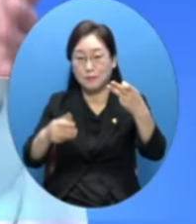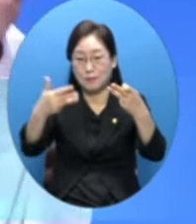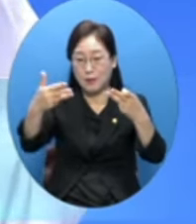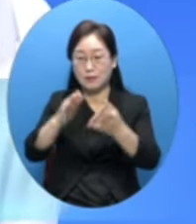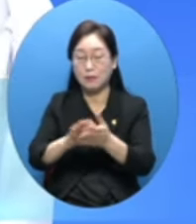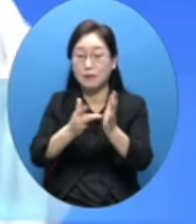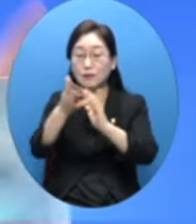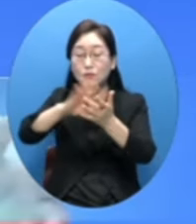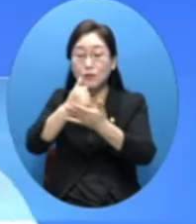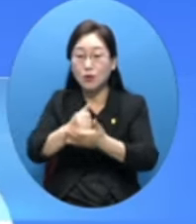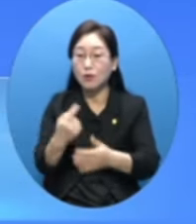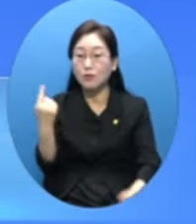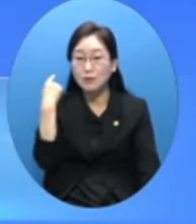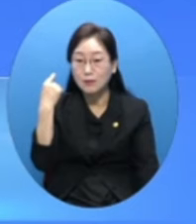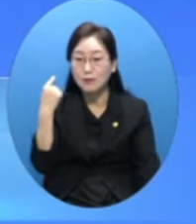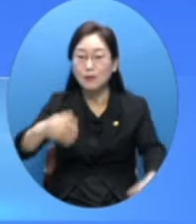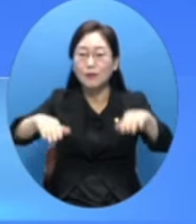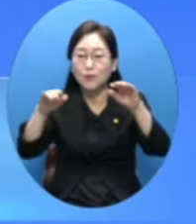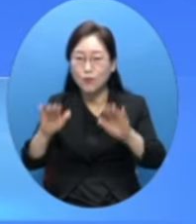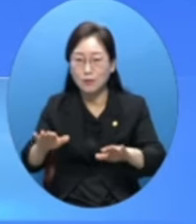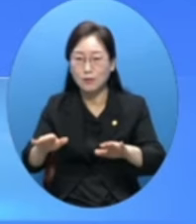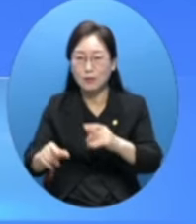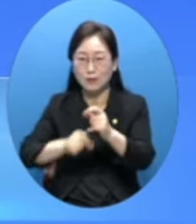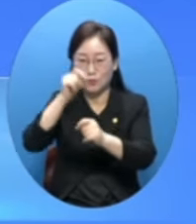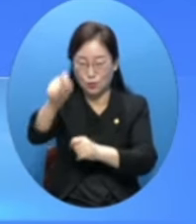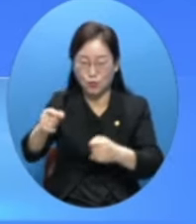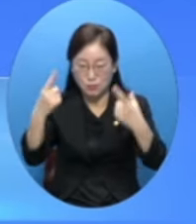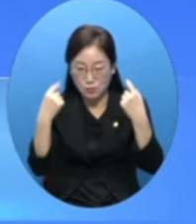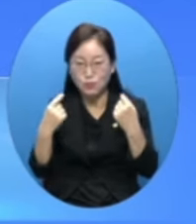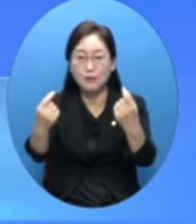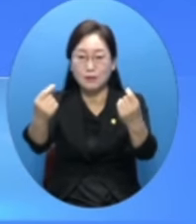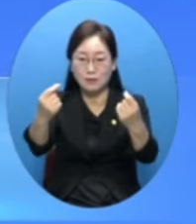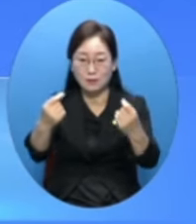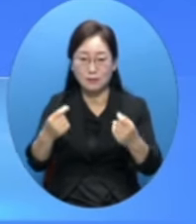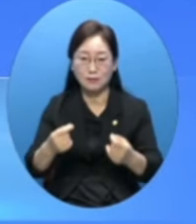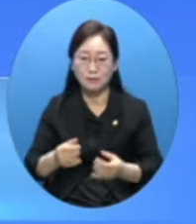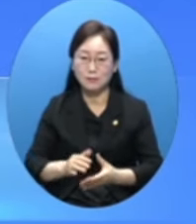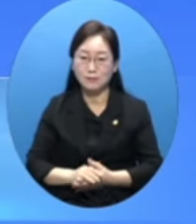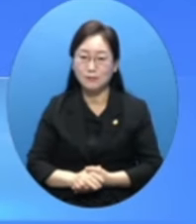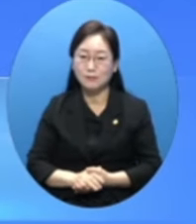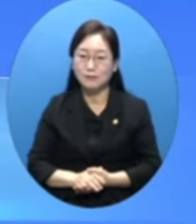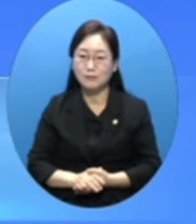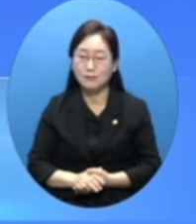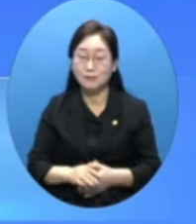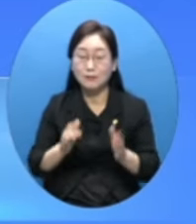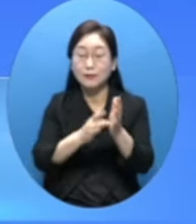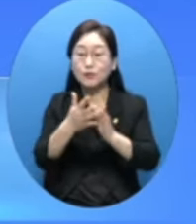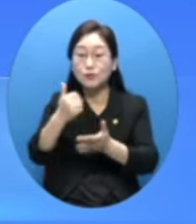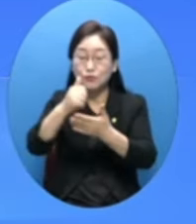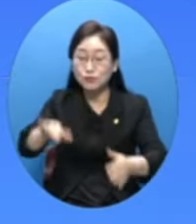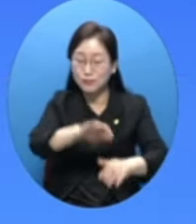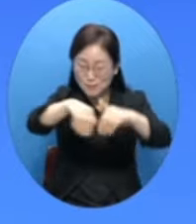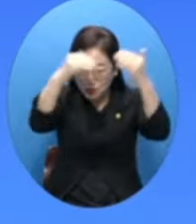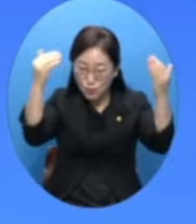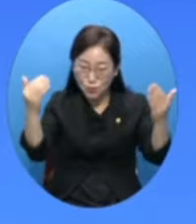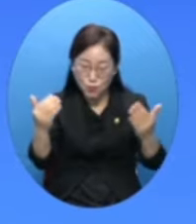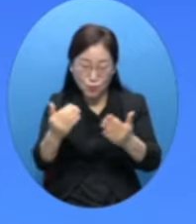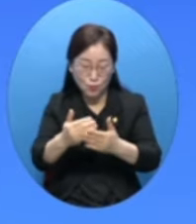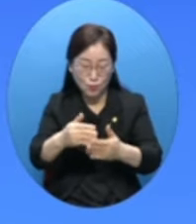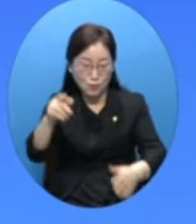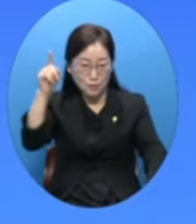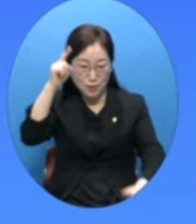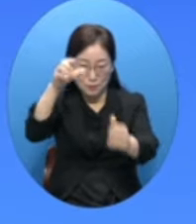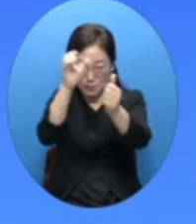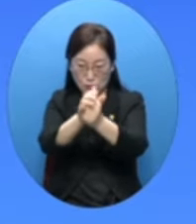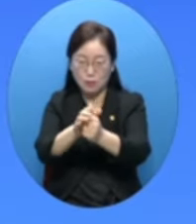예수 그리스도는 어제나 오늘이나 영원토록 동일하시니라. 예수님 우리의 전부가 되십니다. 그래서